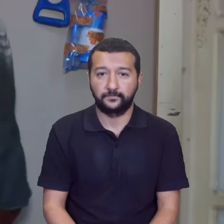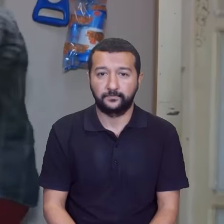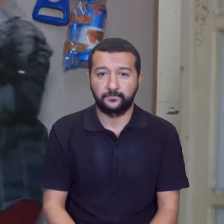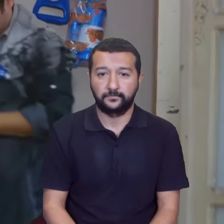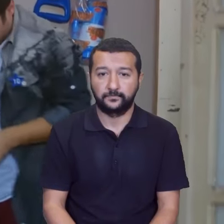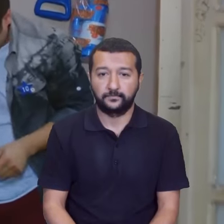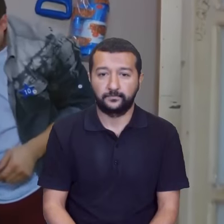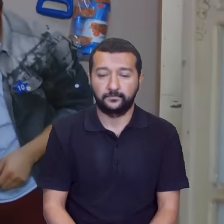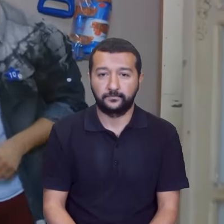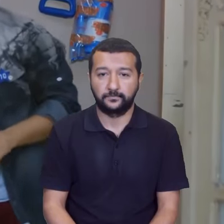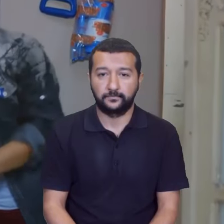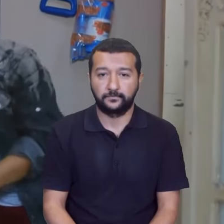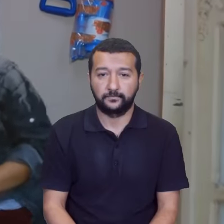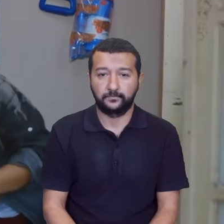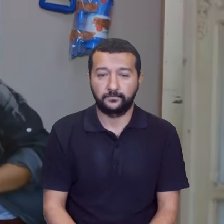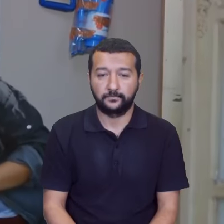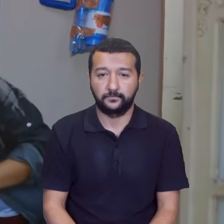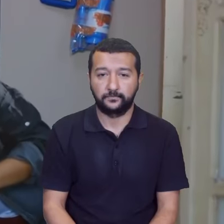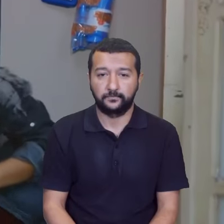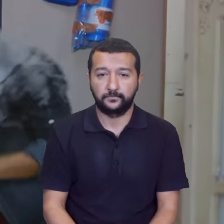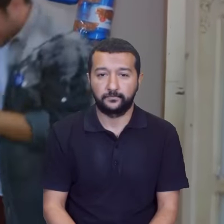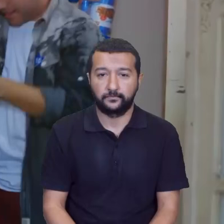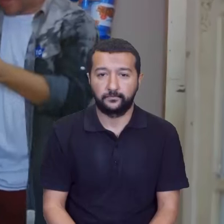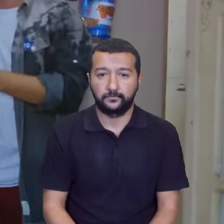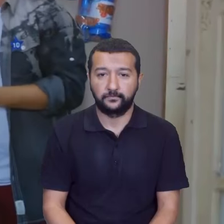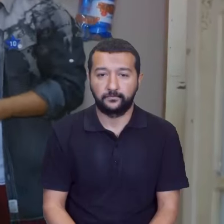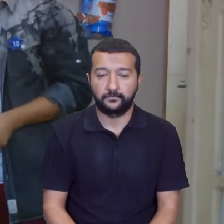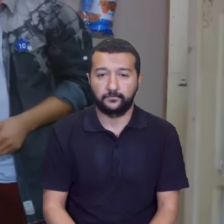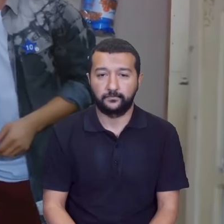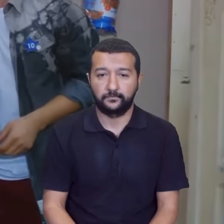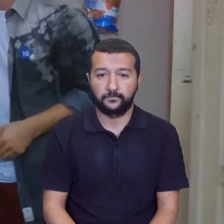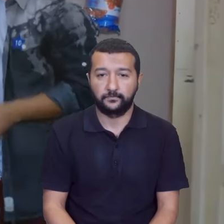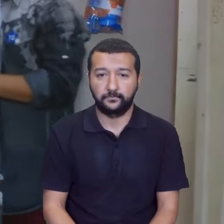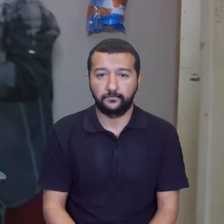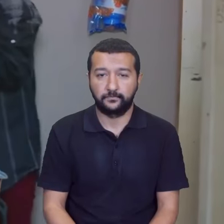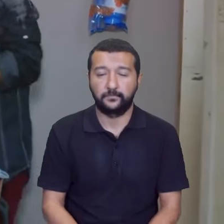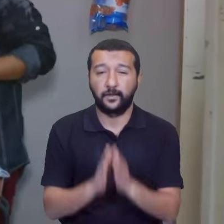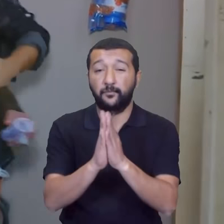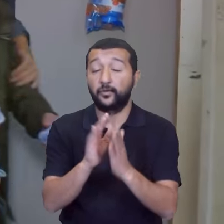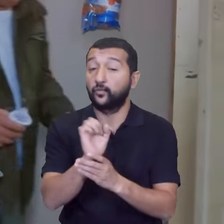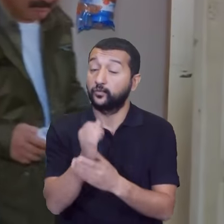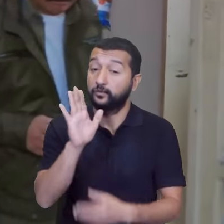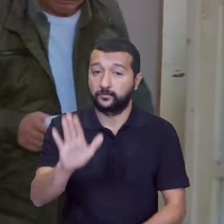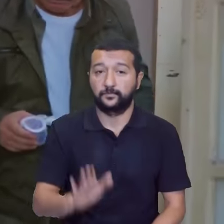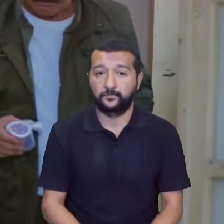Teybin kaset çalarıyla kasanın altında yapışık olan paraları da masaya koydu. Pardon usta.